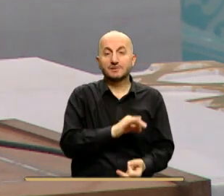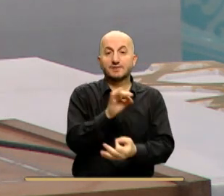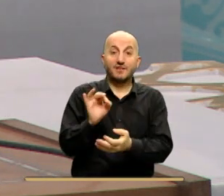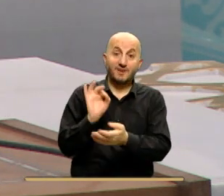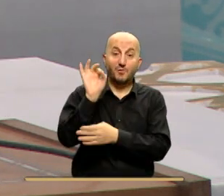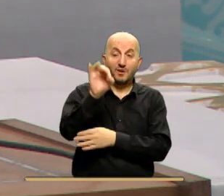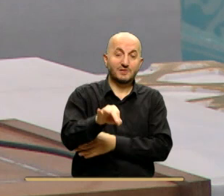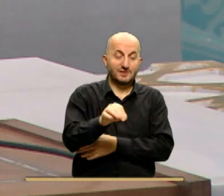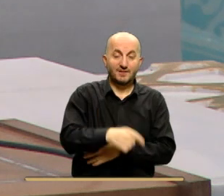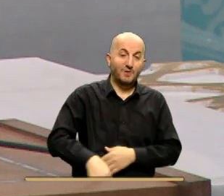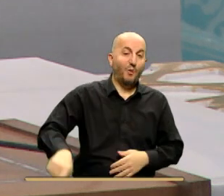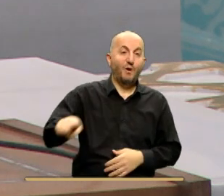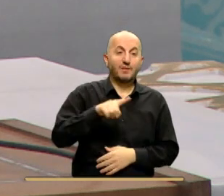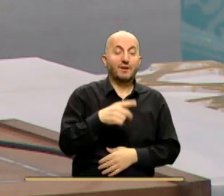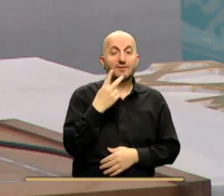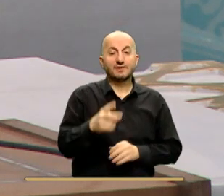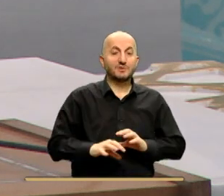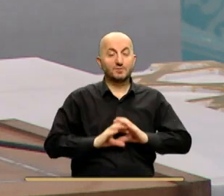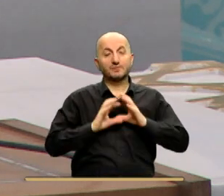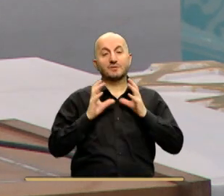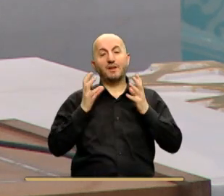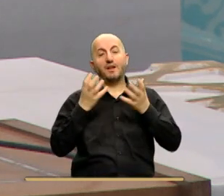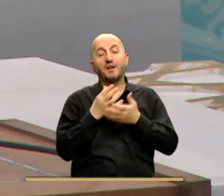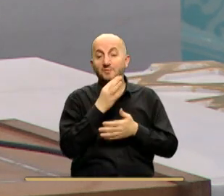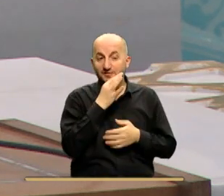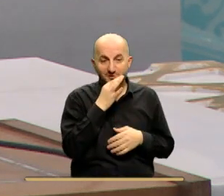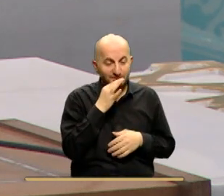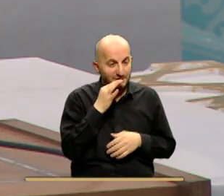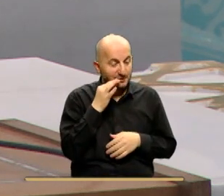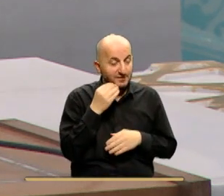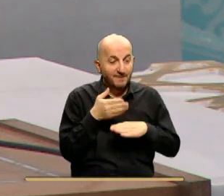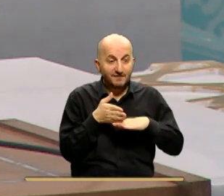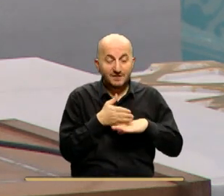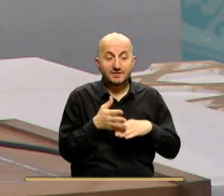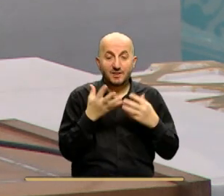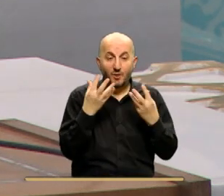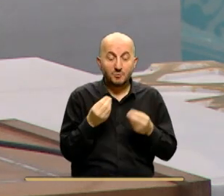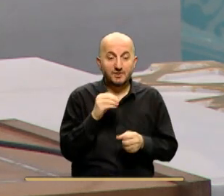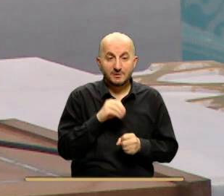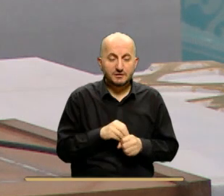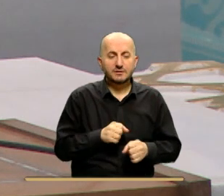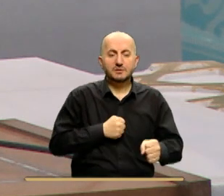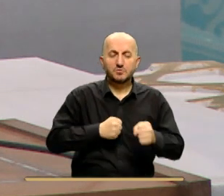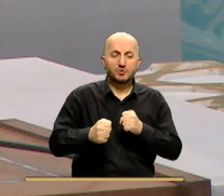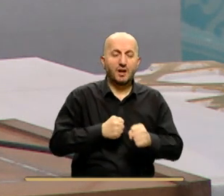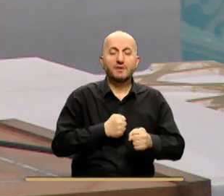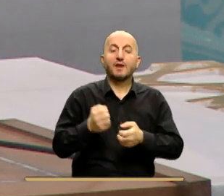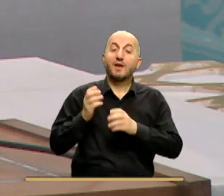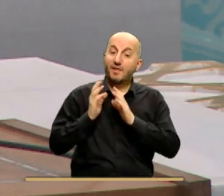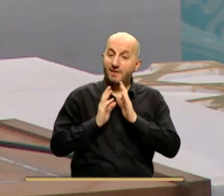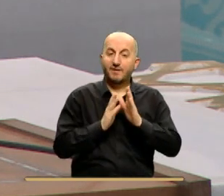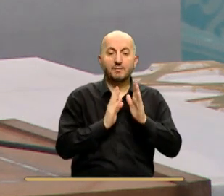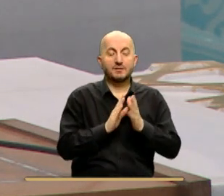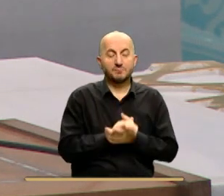ulaştırarak onları iki dünya mutluluğuna vesile olmaları için mücadeleye devam